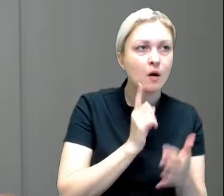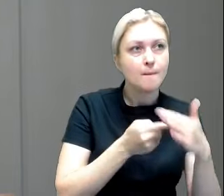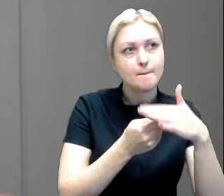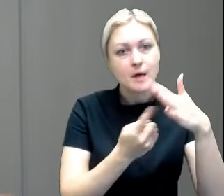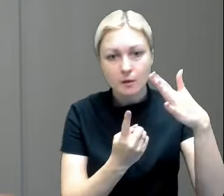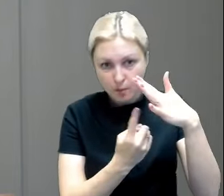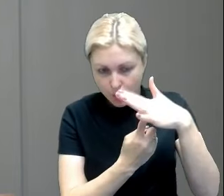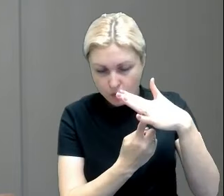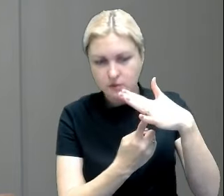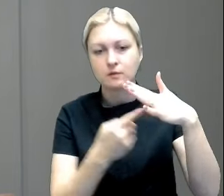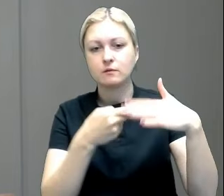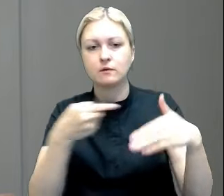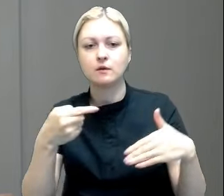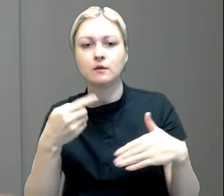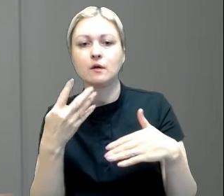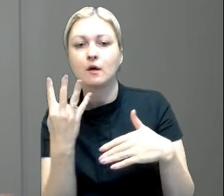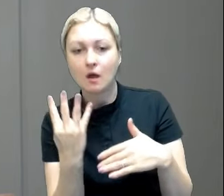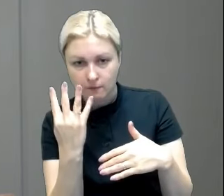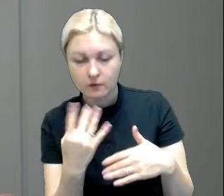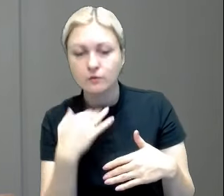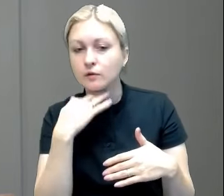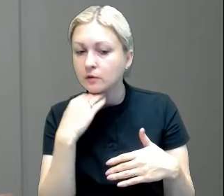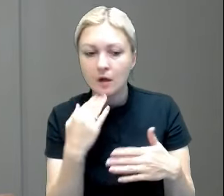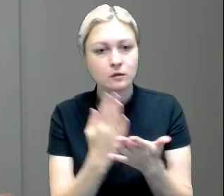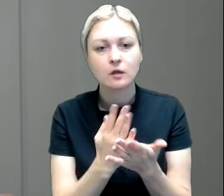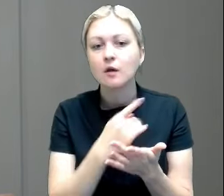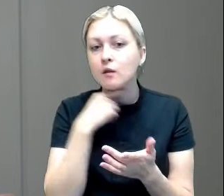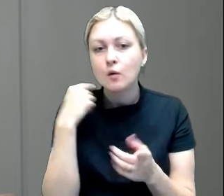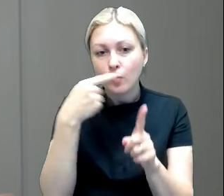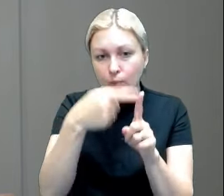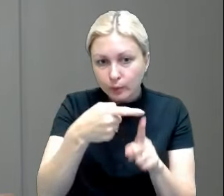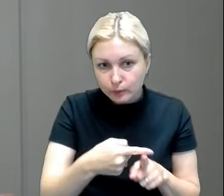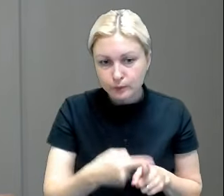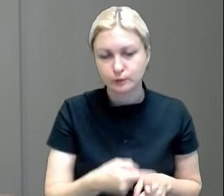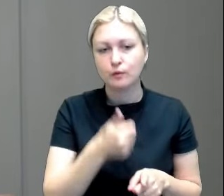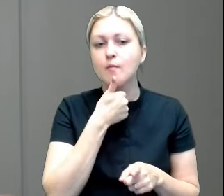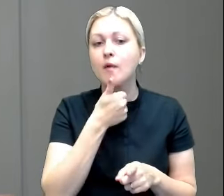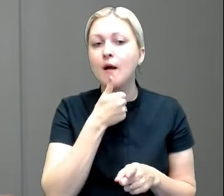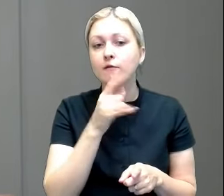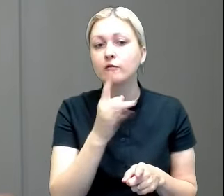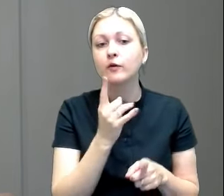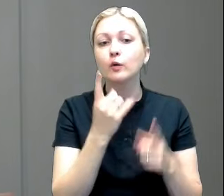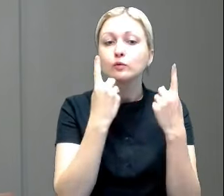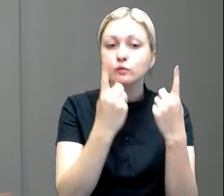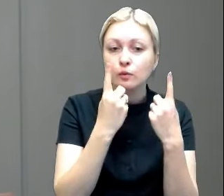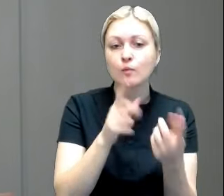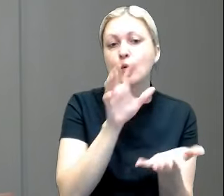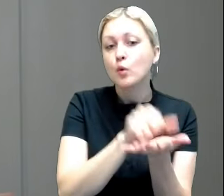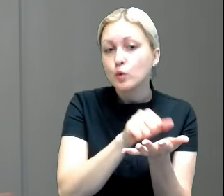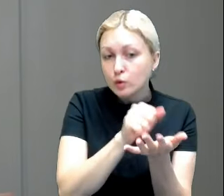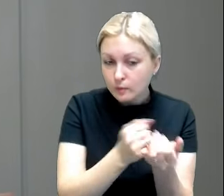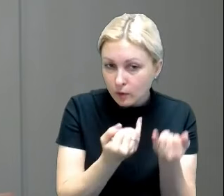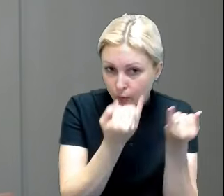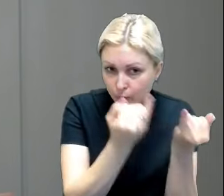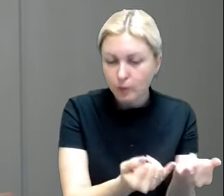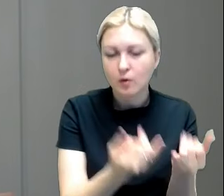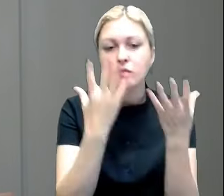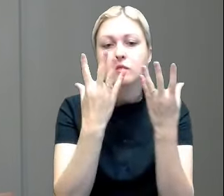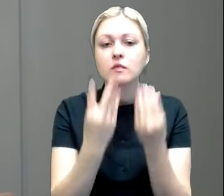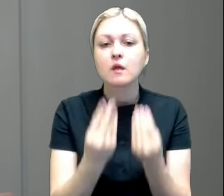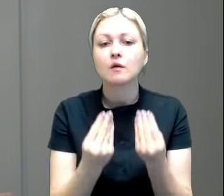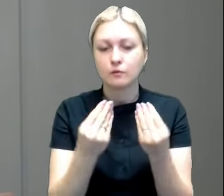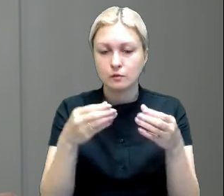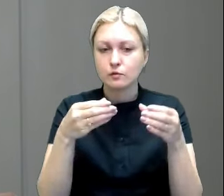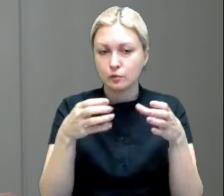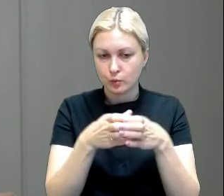suteikia daugybę privalumų šeimoms kaip pavyzdys vaikų saugumas ir užimtumas prailgintos dienos grupės mokyklose suteikia